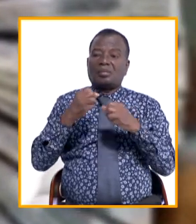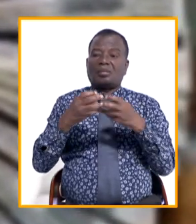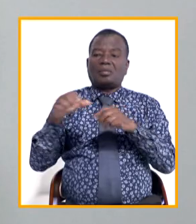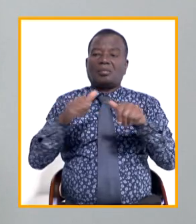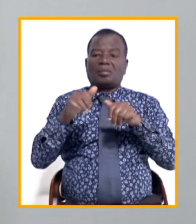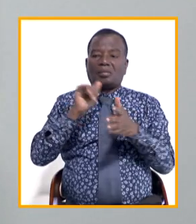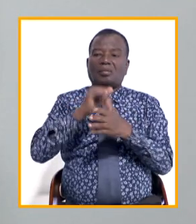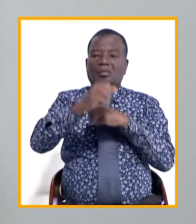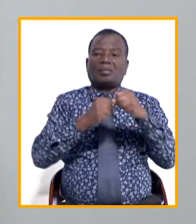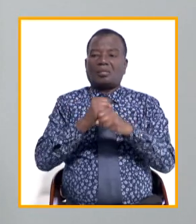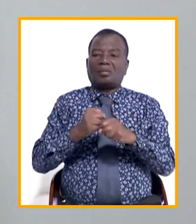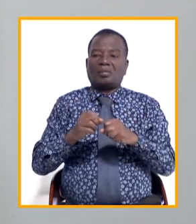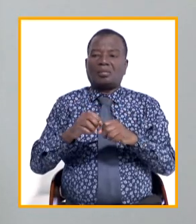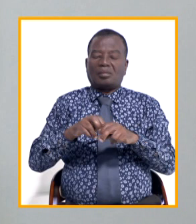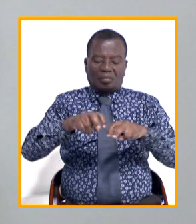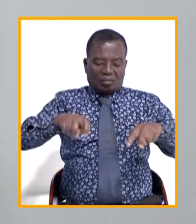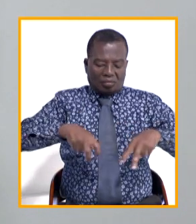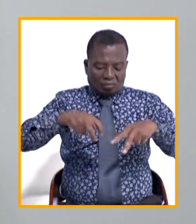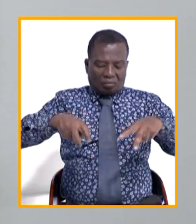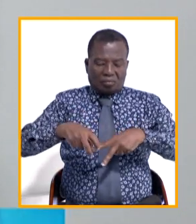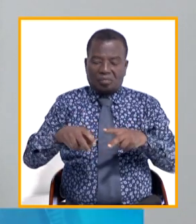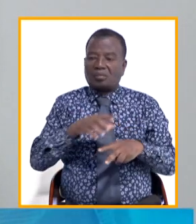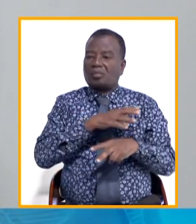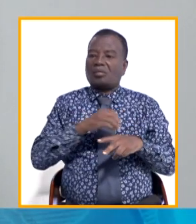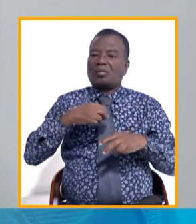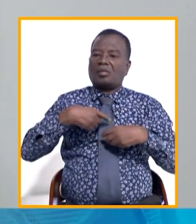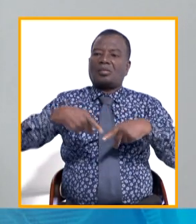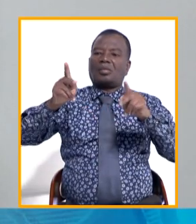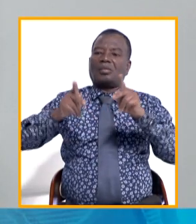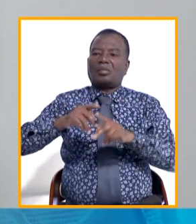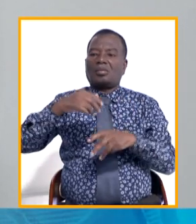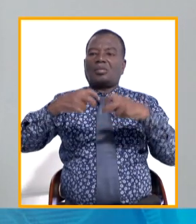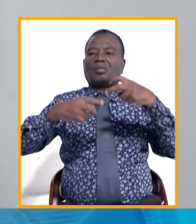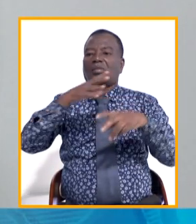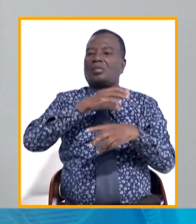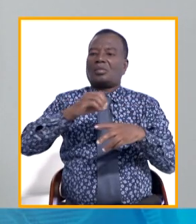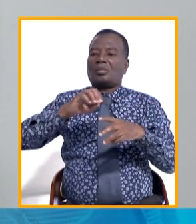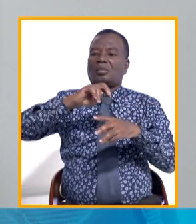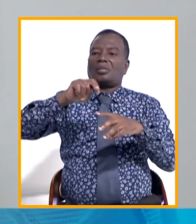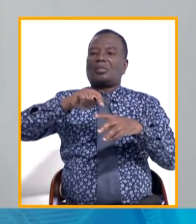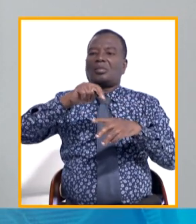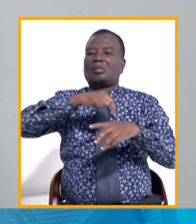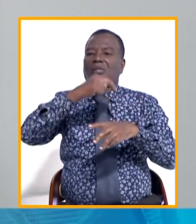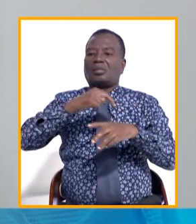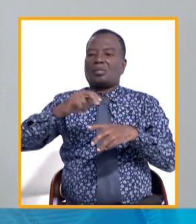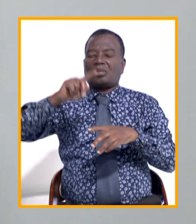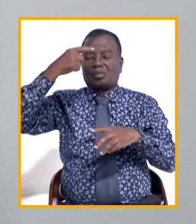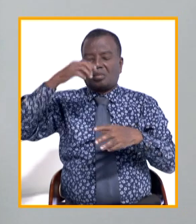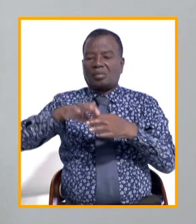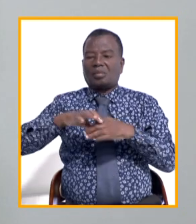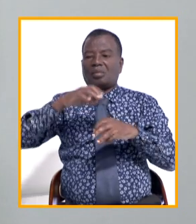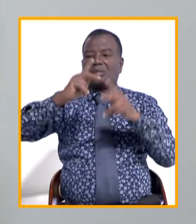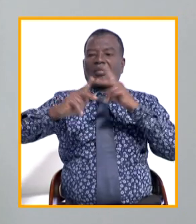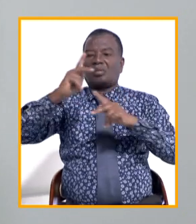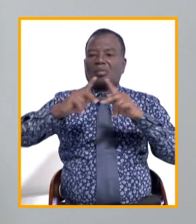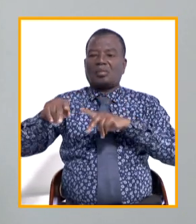fortes cette année. Des audits comptables et de conformité ont permis d'évaluer le niveau de gouvernance des entités publiques